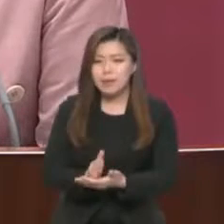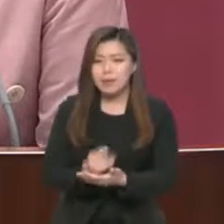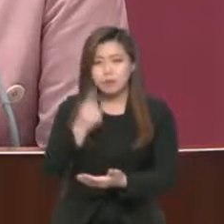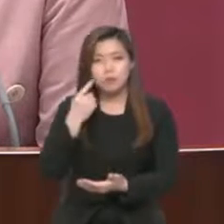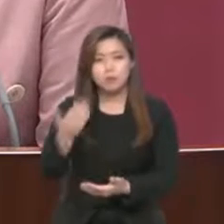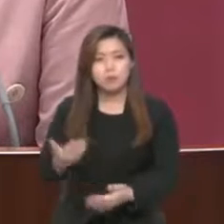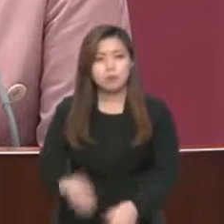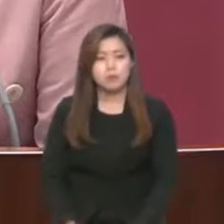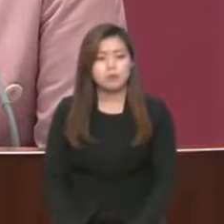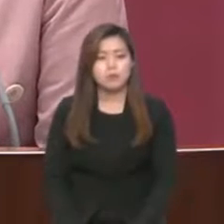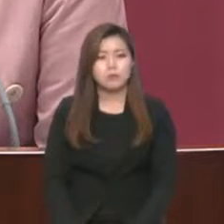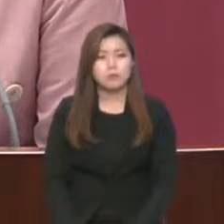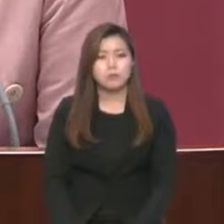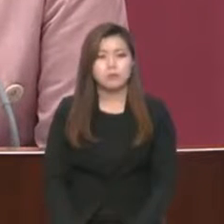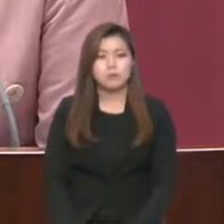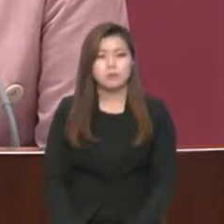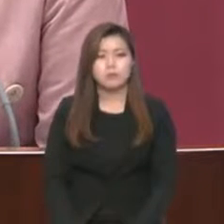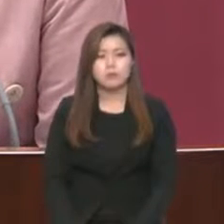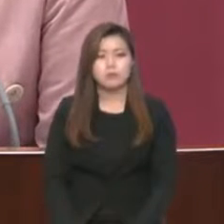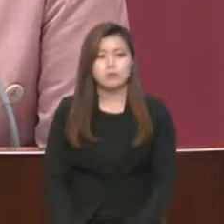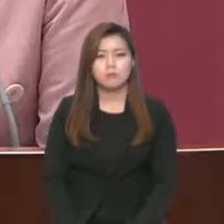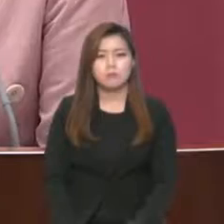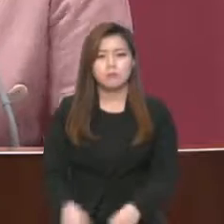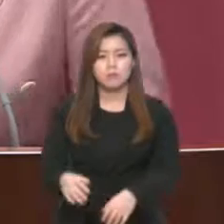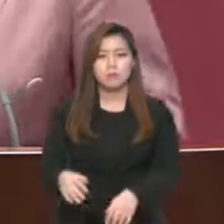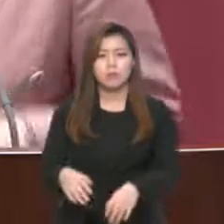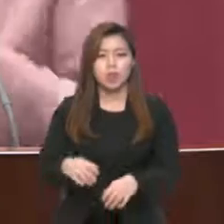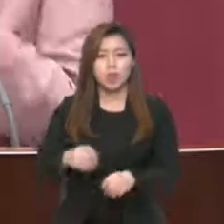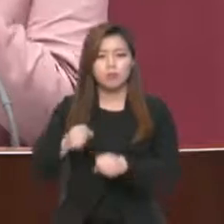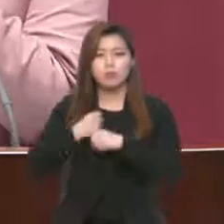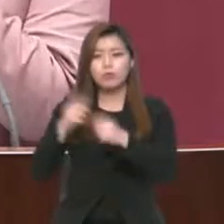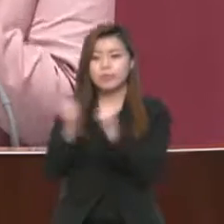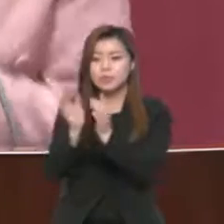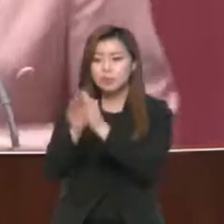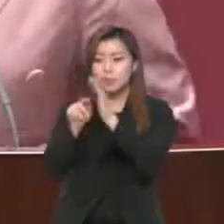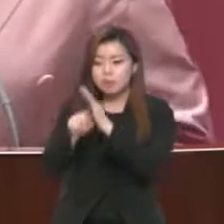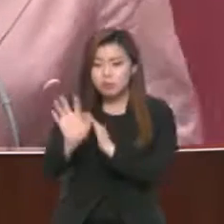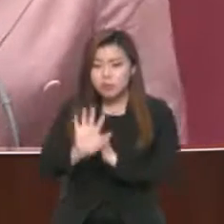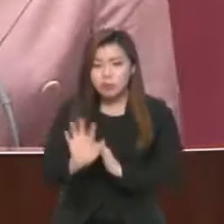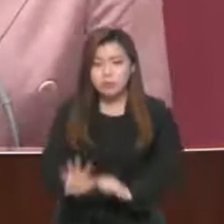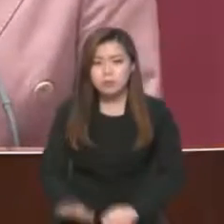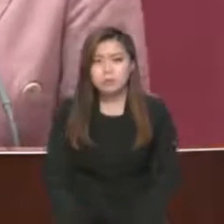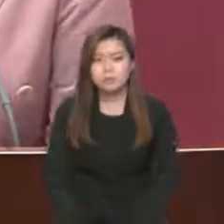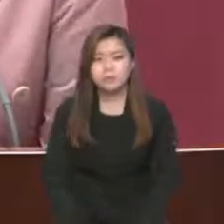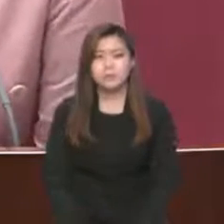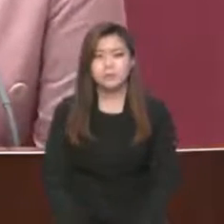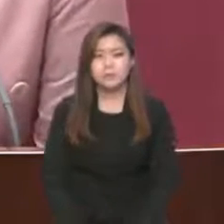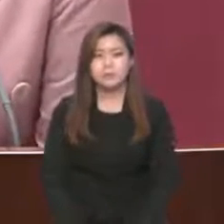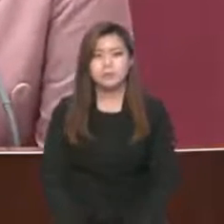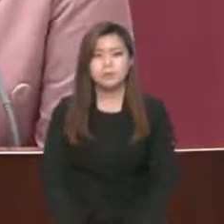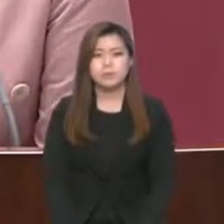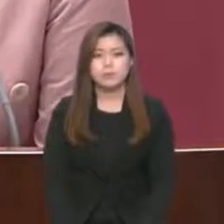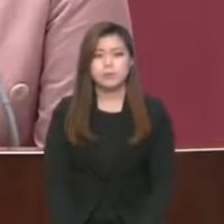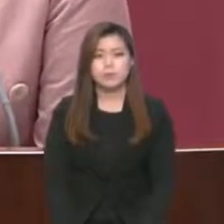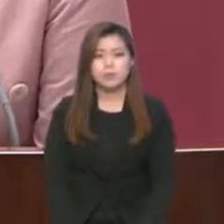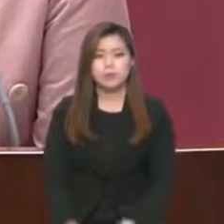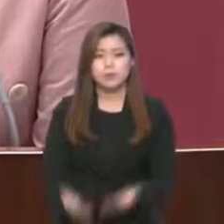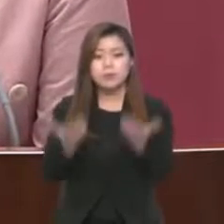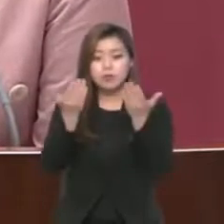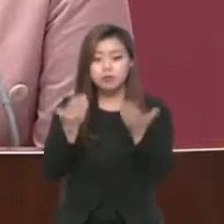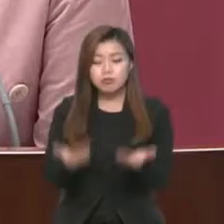병가 처리가 제대로 정상적으로 되었다라는 것을 믿고 있는 사람입니다. 병가